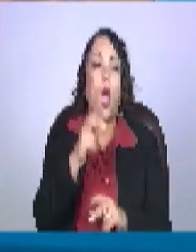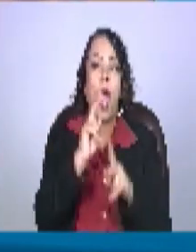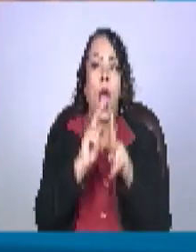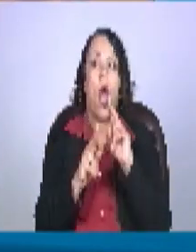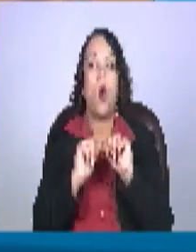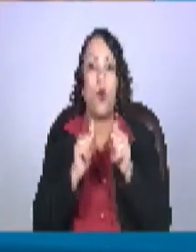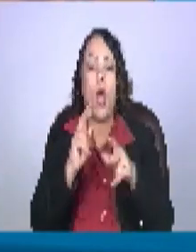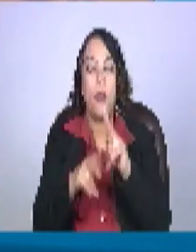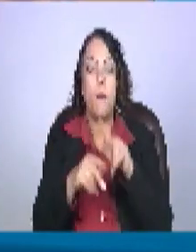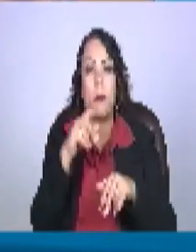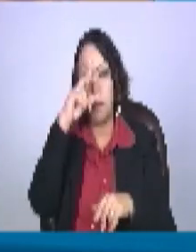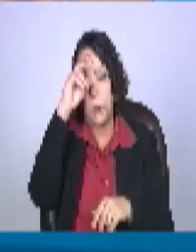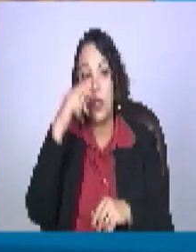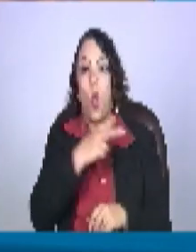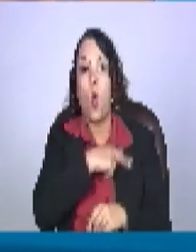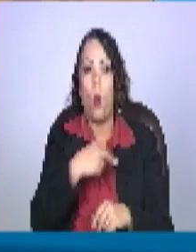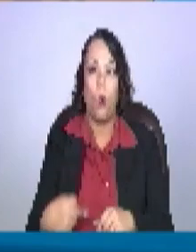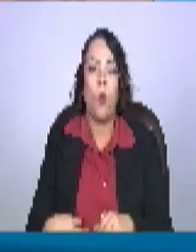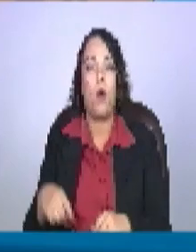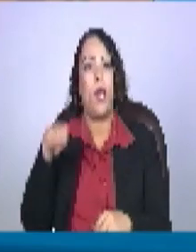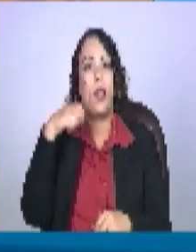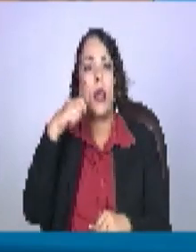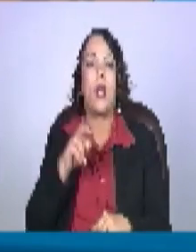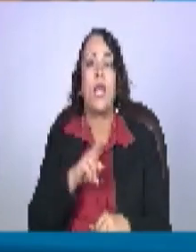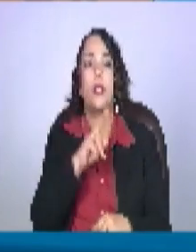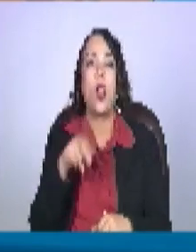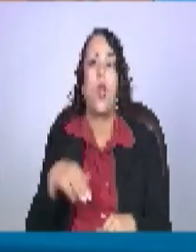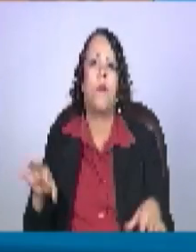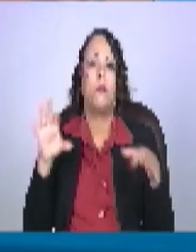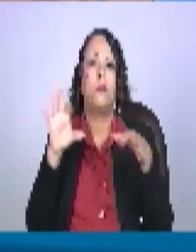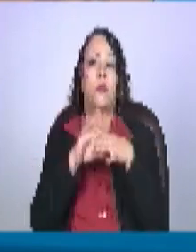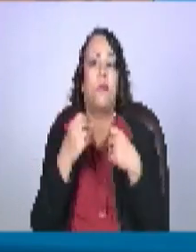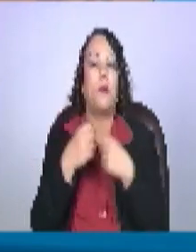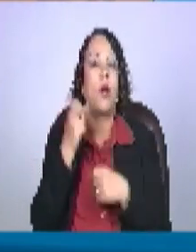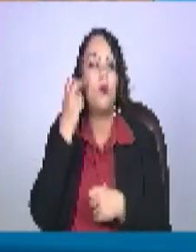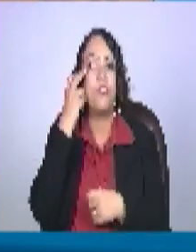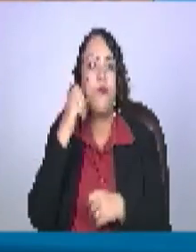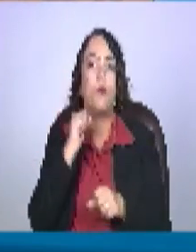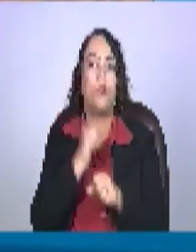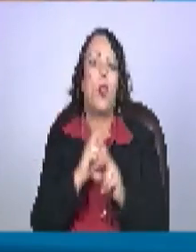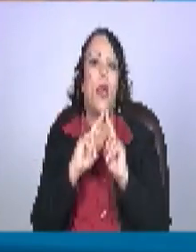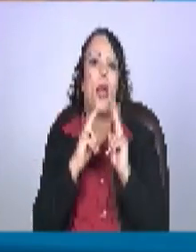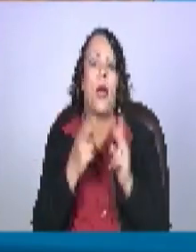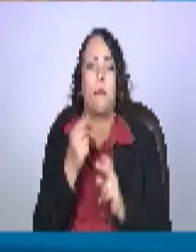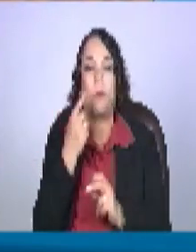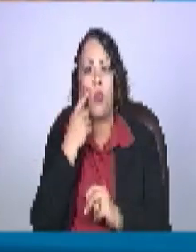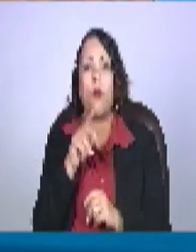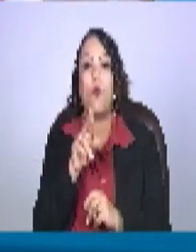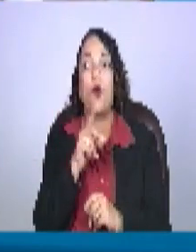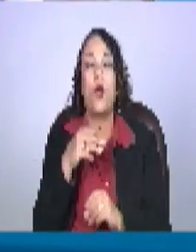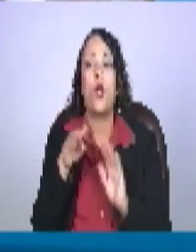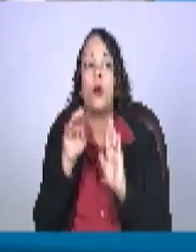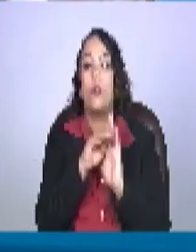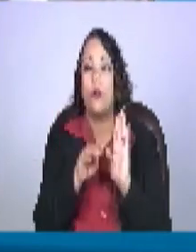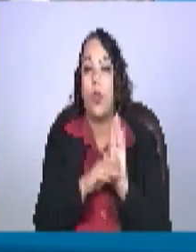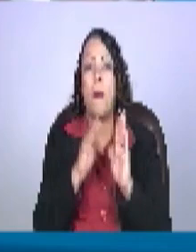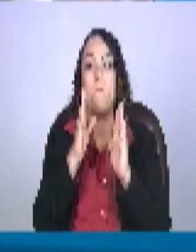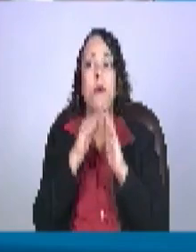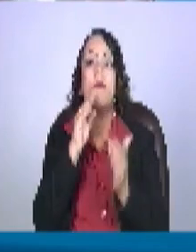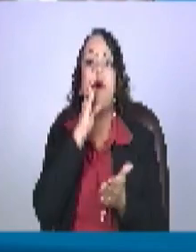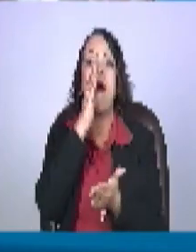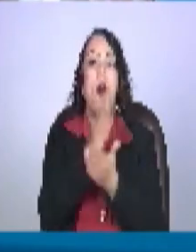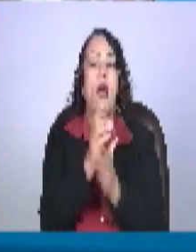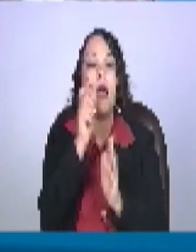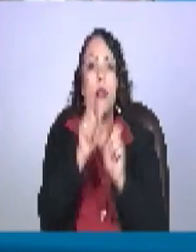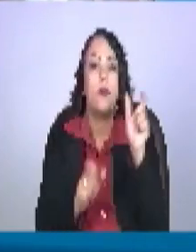مثلا اي جهاز حكومي او اداري متصل بالثقافه او العمل العام قول له استراتيجيه نصل حقوق الانسان